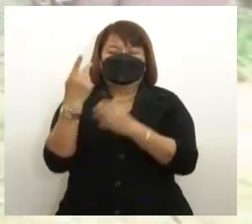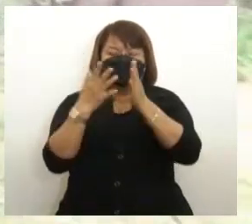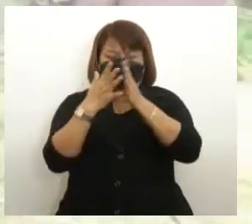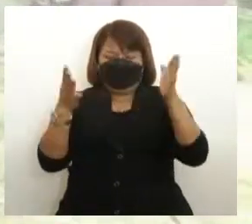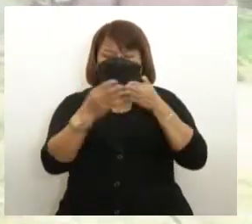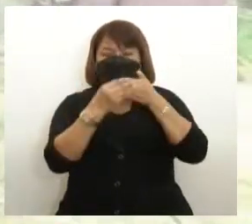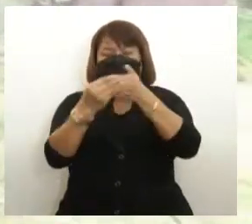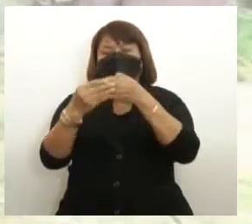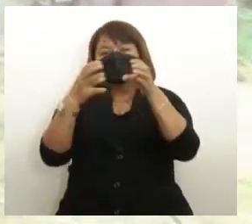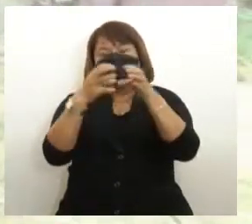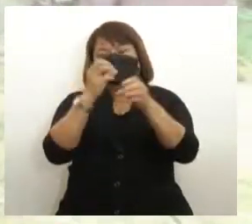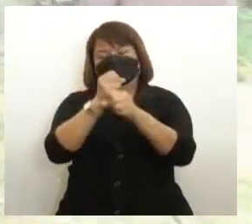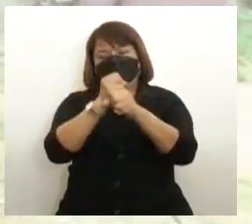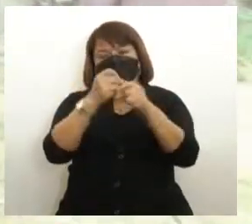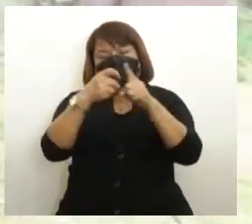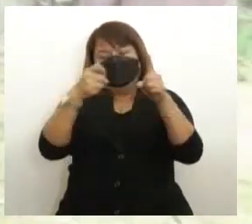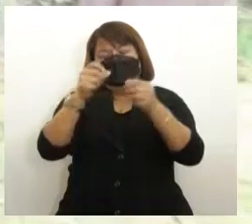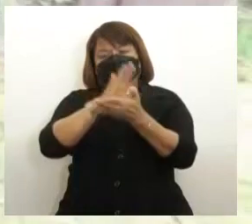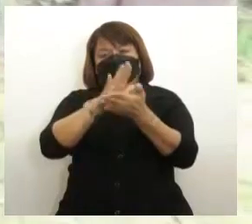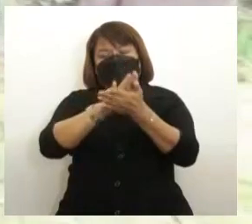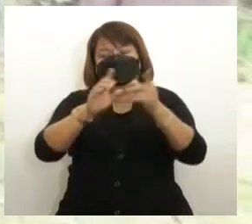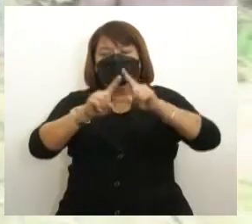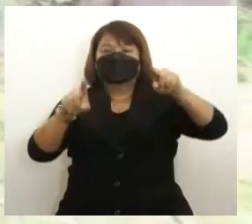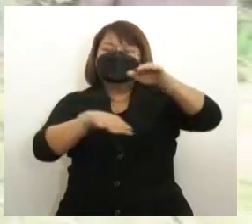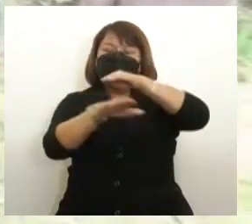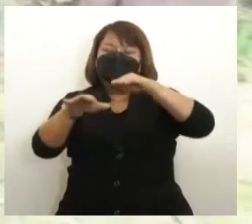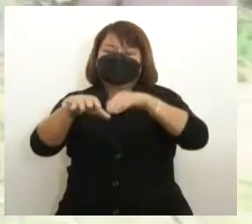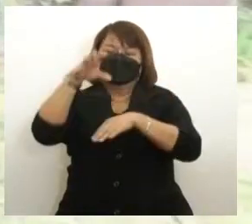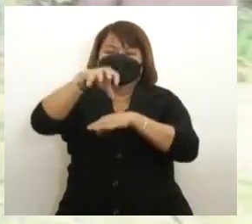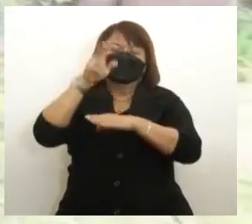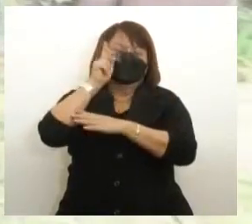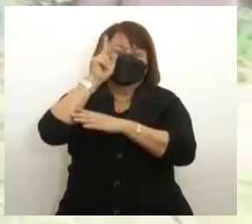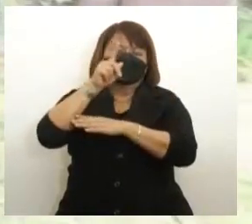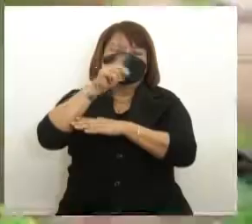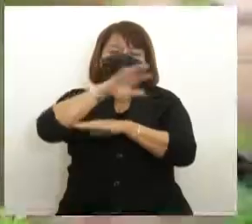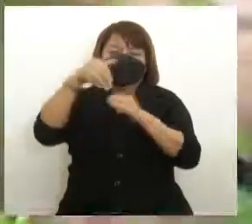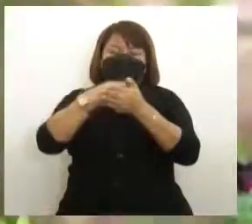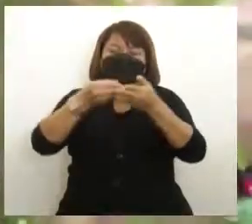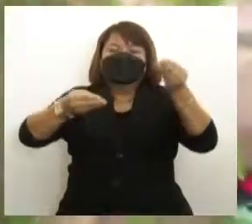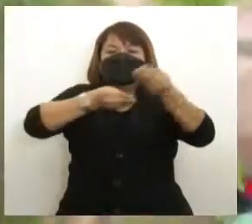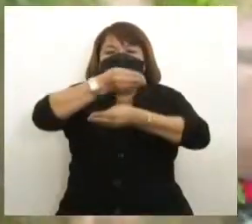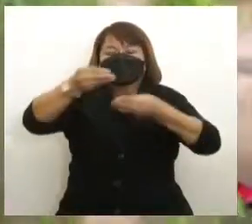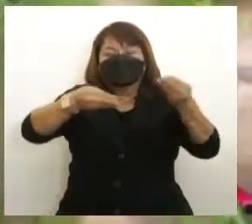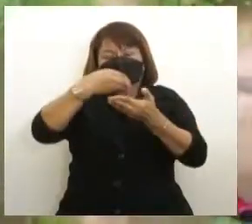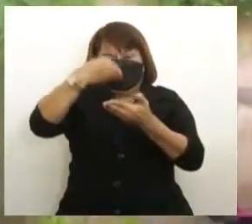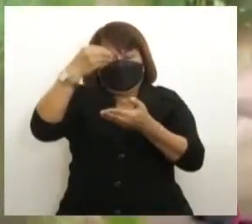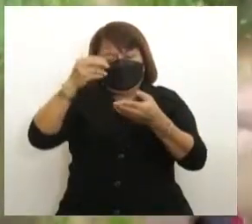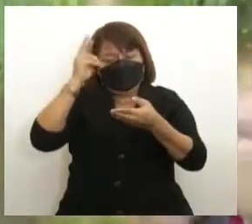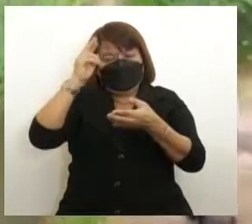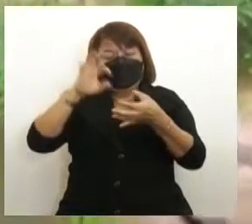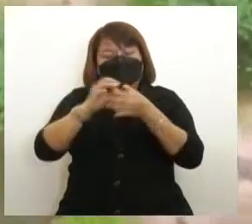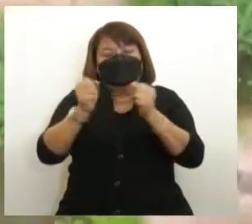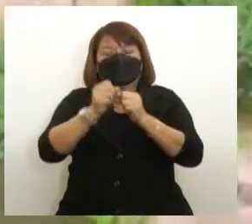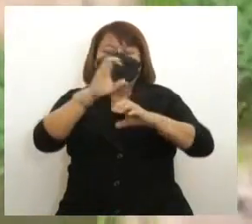ำทีมงานนะครับจากโรงเรียนภายใต้สำนักเขตของเรานะครับมาแลกเปลี่ยนเรียนรู้ในเรื่องของโครงการระยะเกษตร